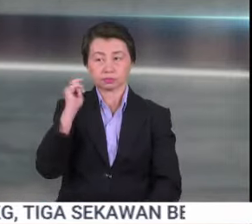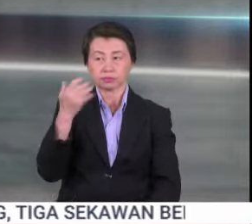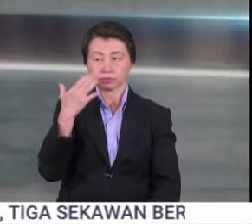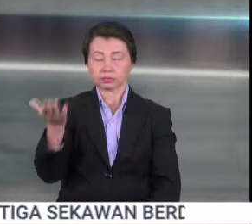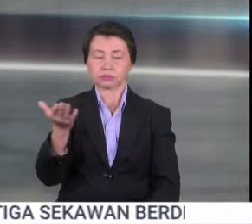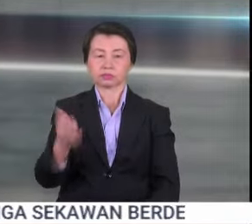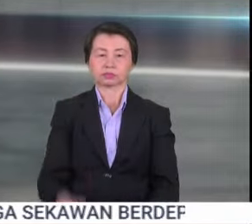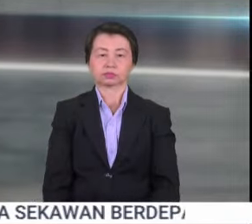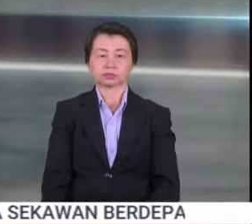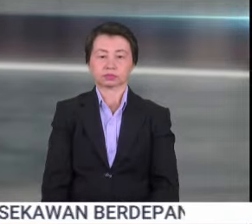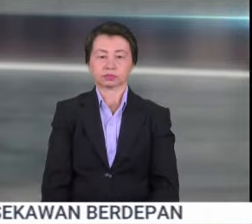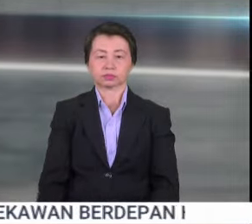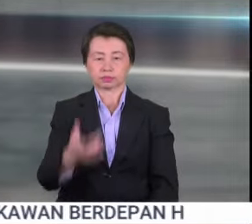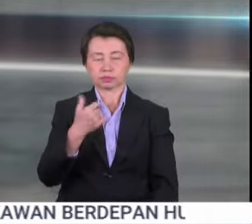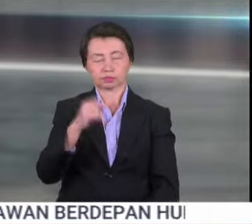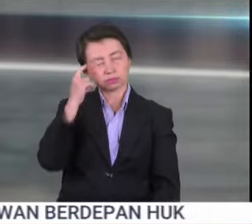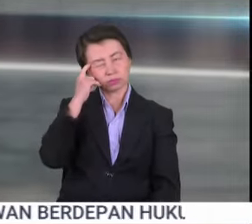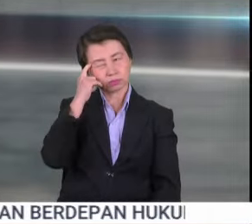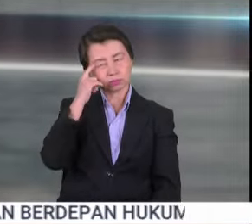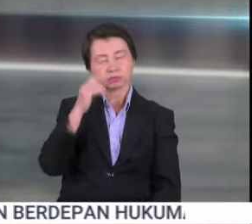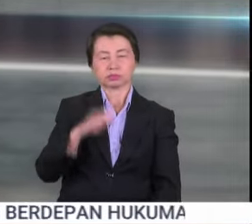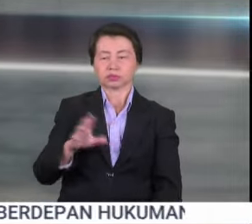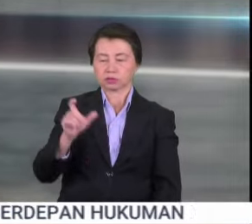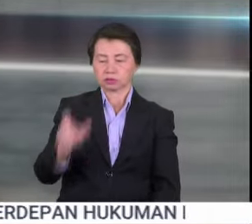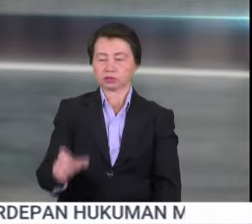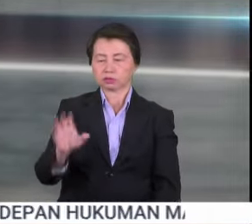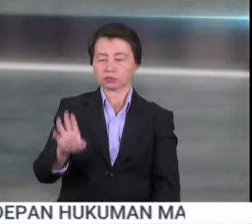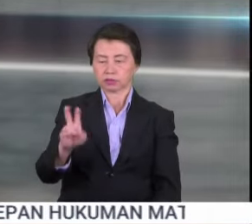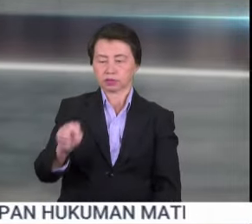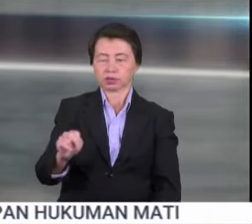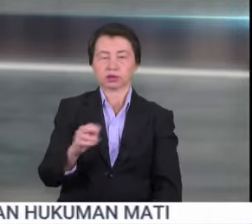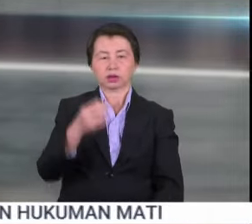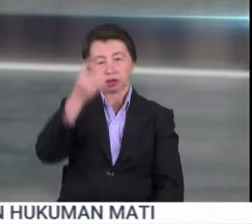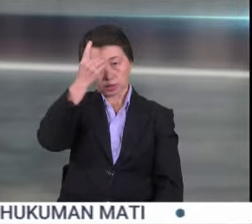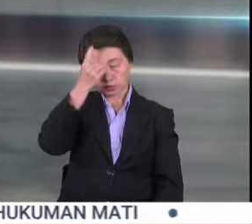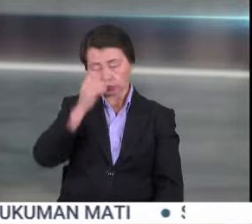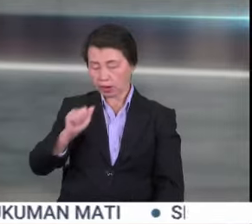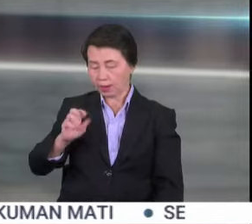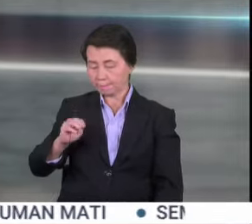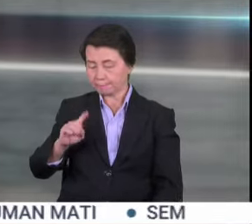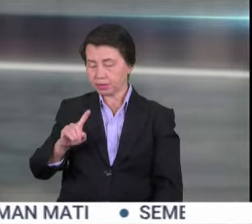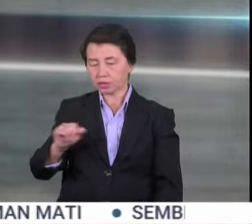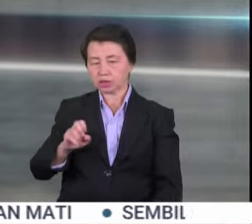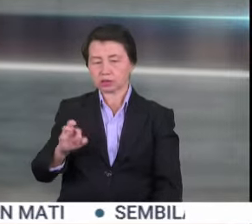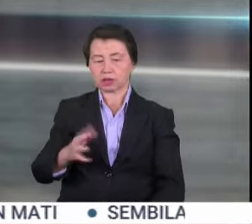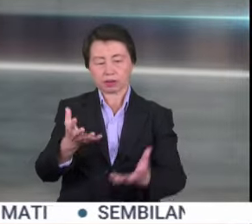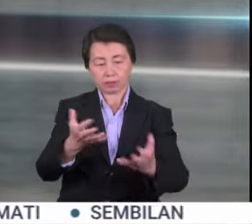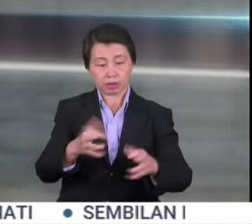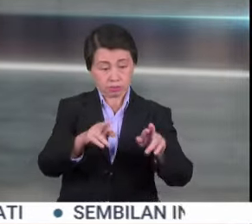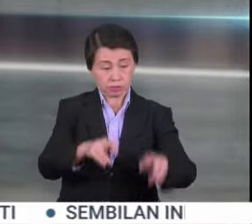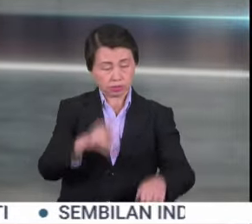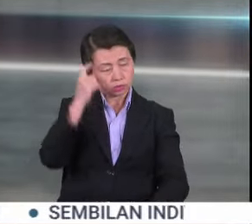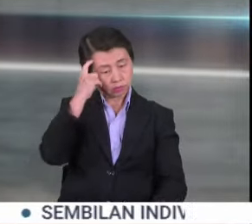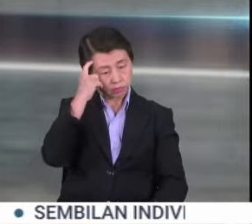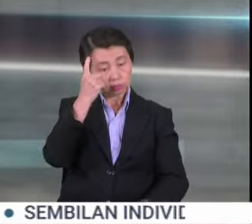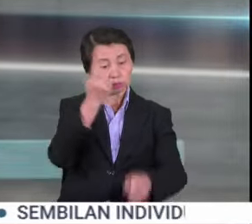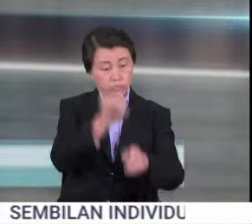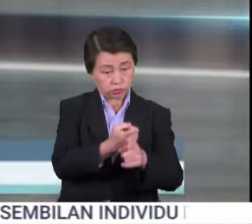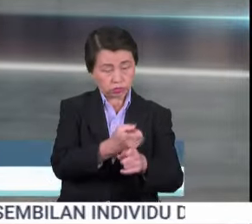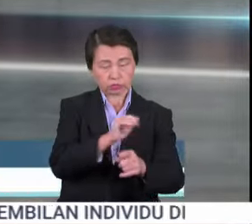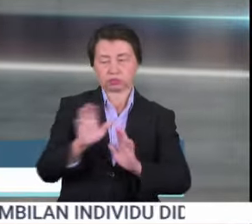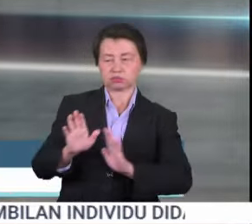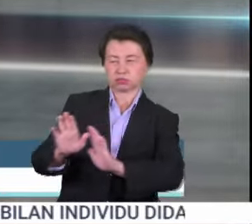nilai prestasi dan tolak persepsi calon Presiden nasional BN dan pelanggan membuat pertimbangan yang betul